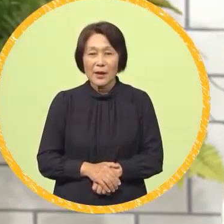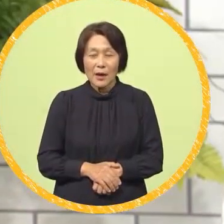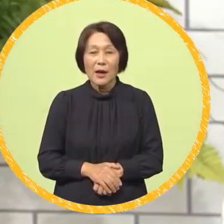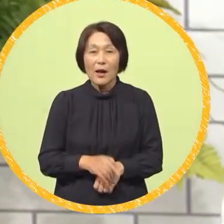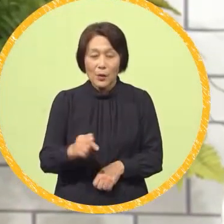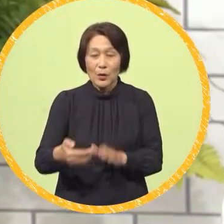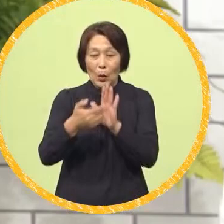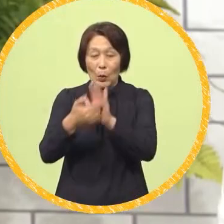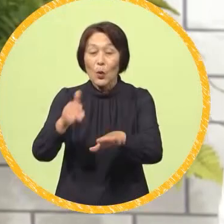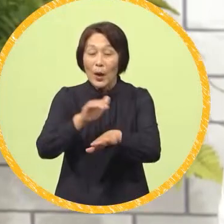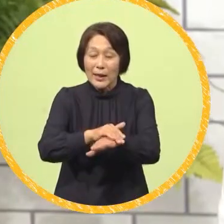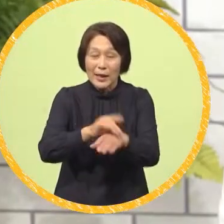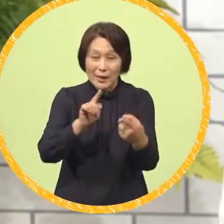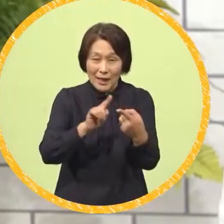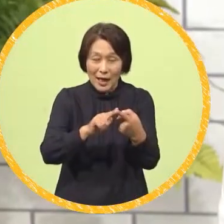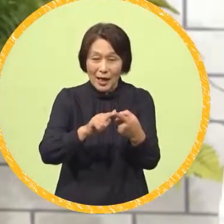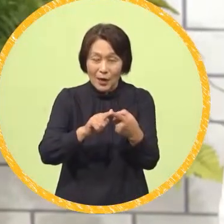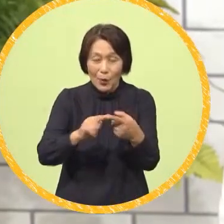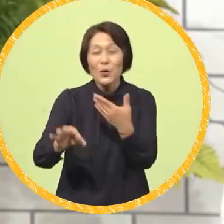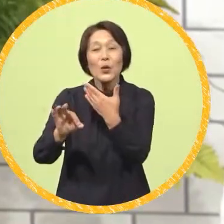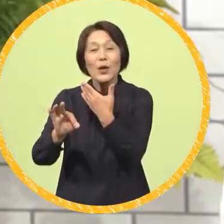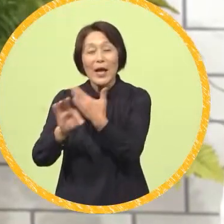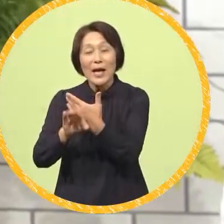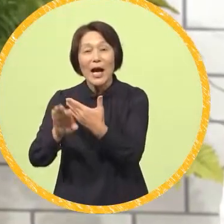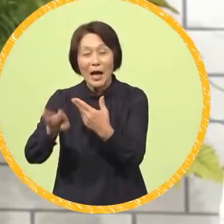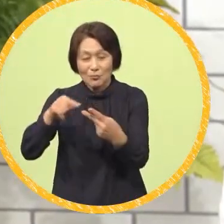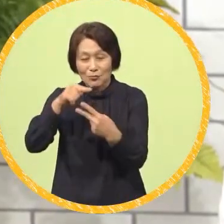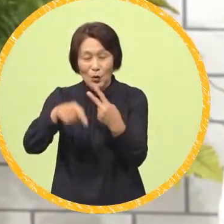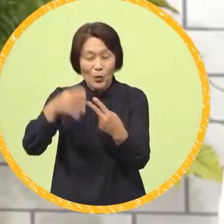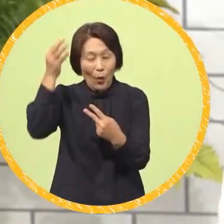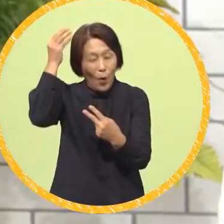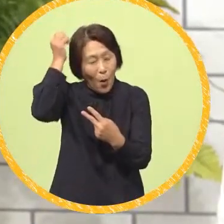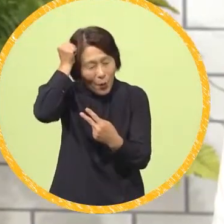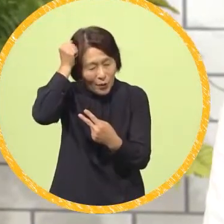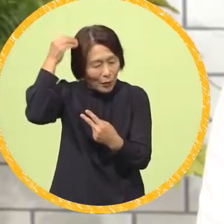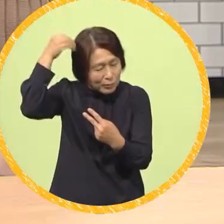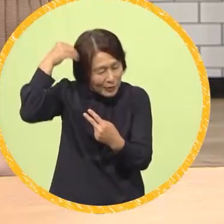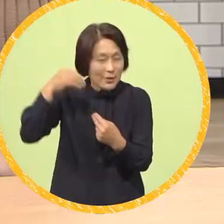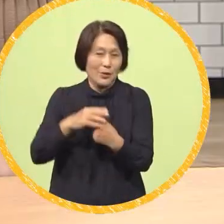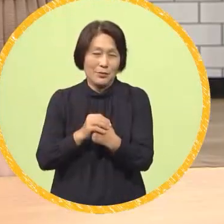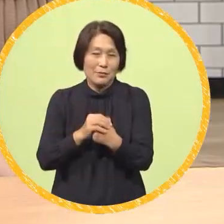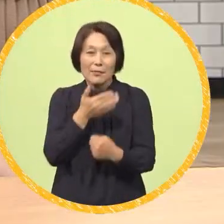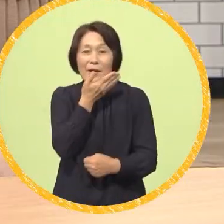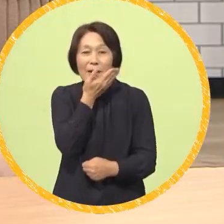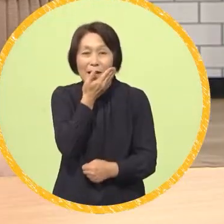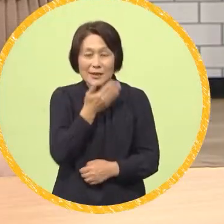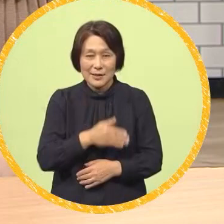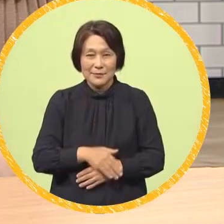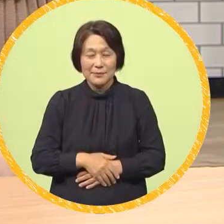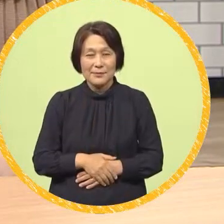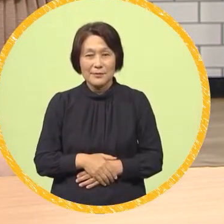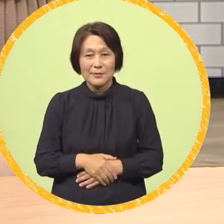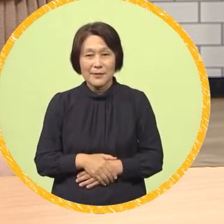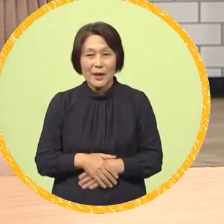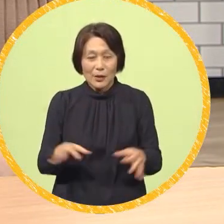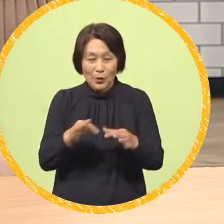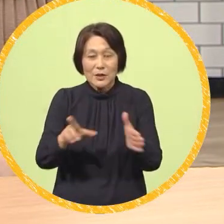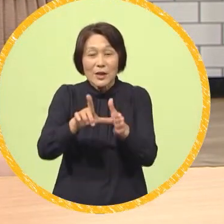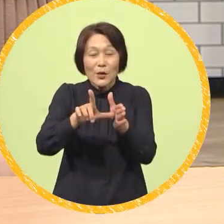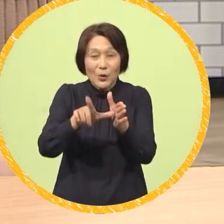断り方をしましょうとか、こういうパターンがありますよっていうのを事前に知っておくってすごく大事ですね。 大事です ね、いざという時に。